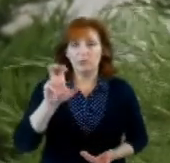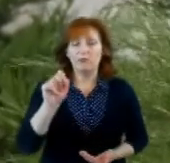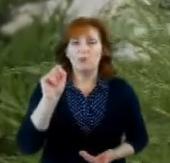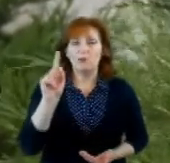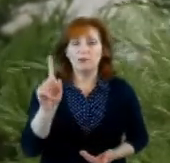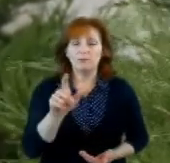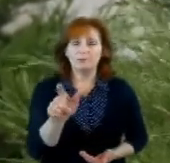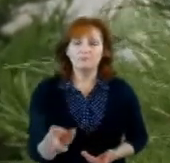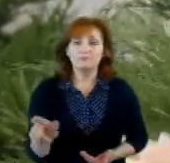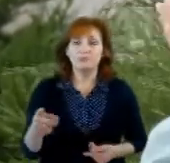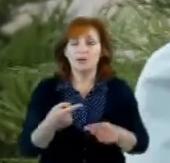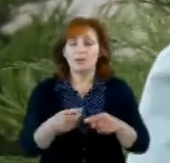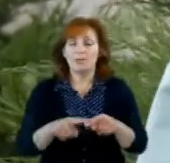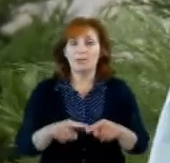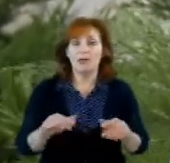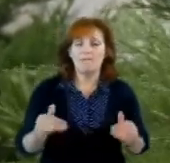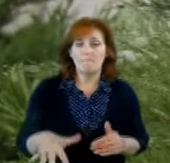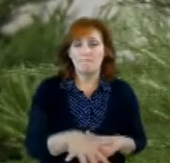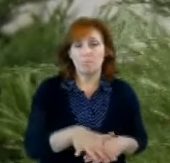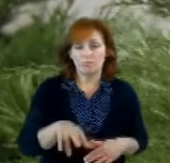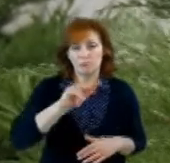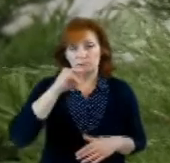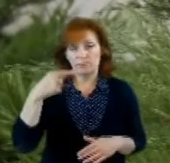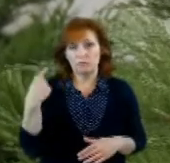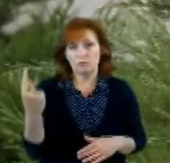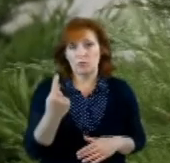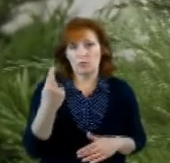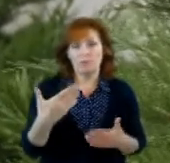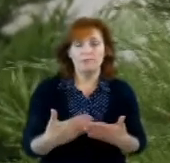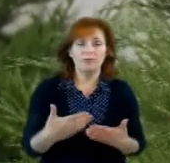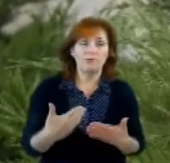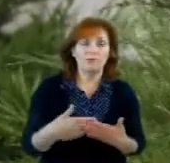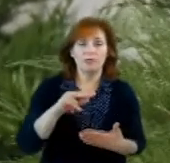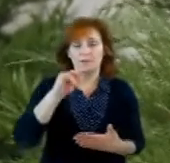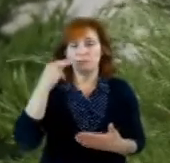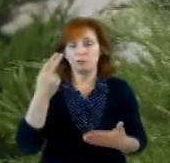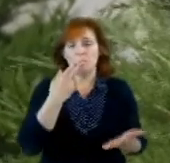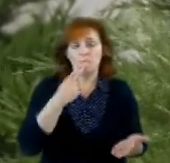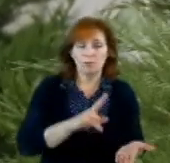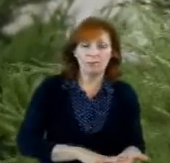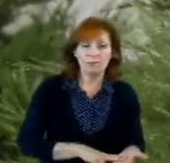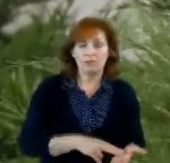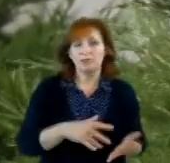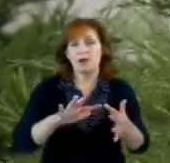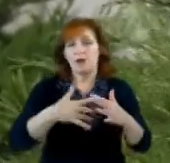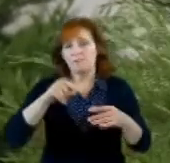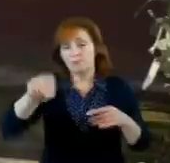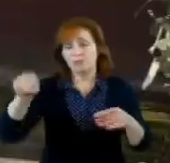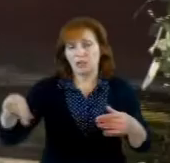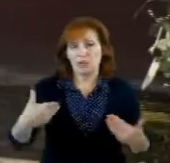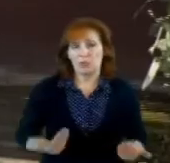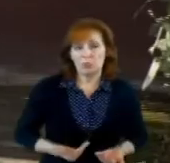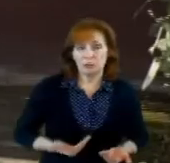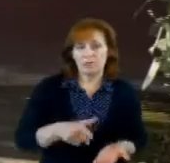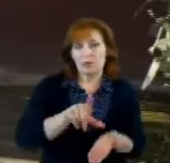це в межах Чернігівської області. Тобто, наприклад, десь в Чернігові прописані, а в селах проживають це пенсіонери.